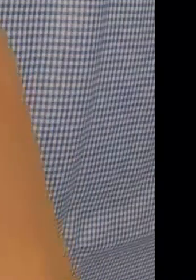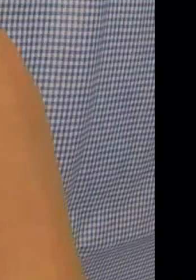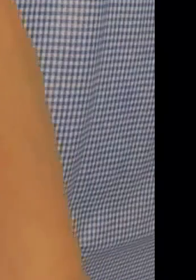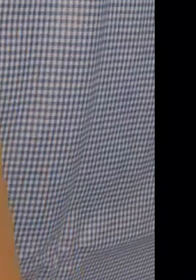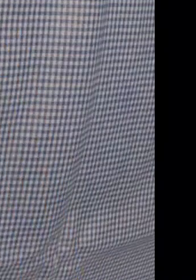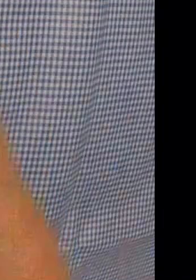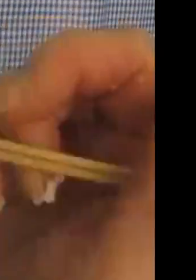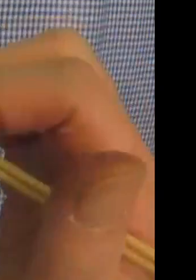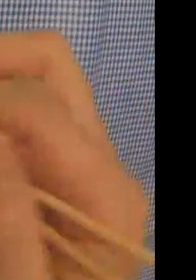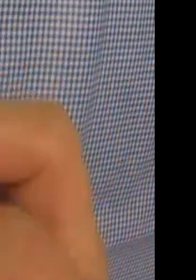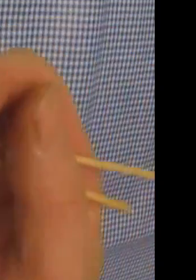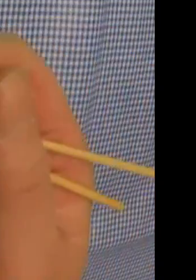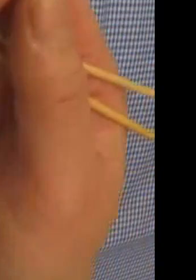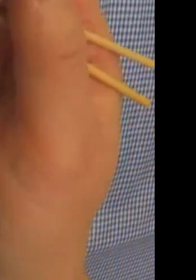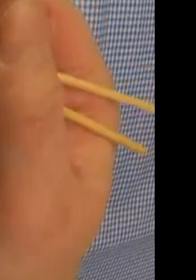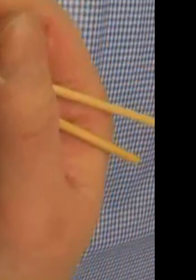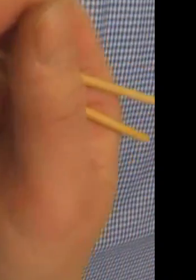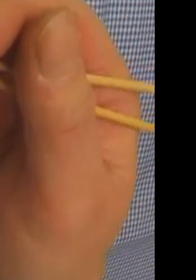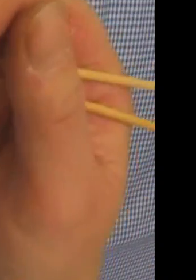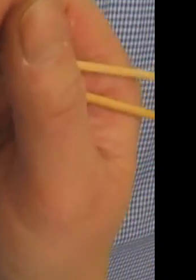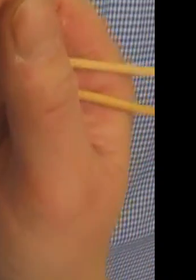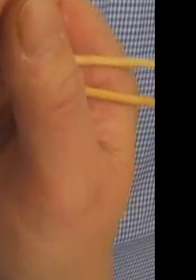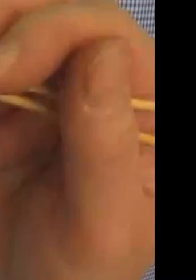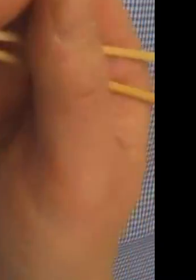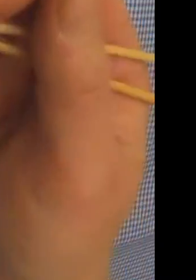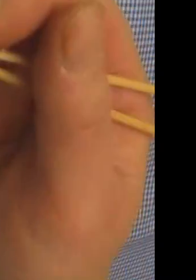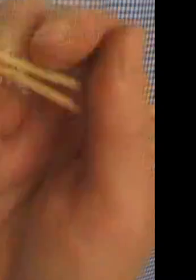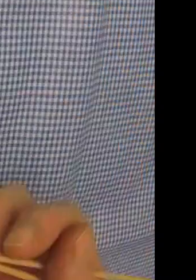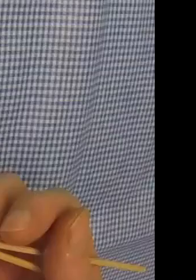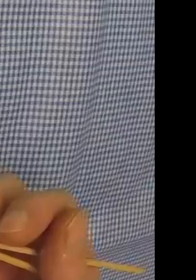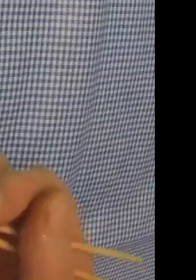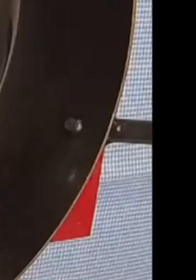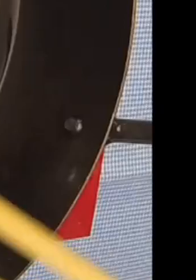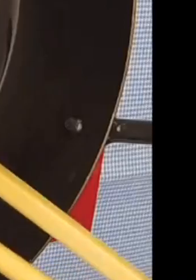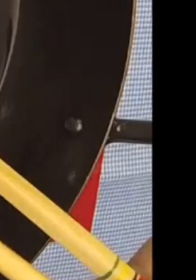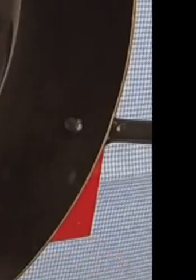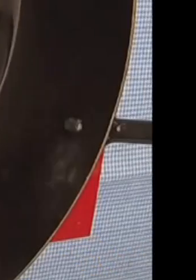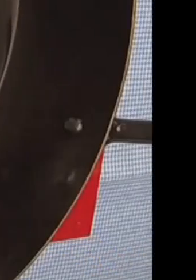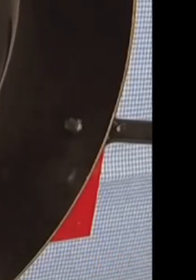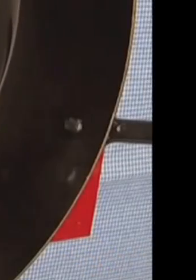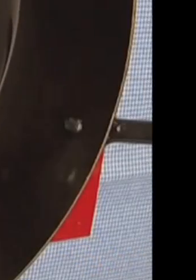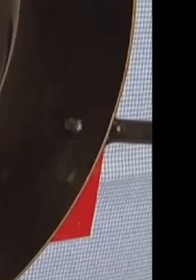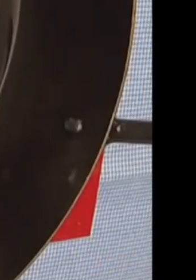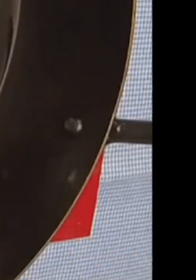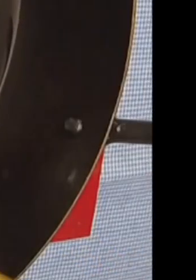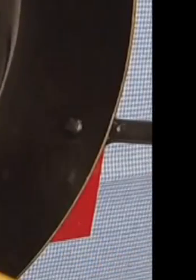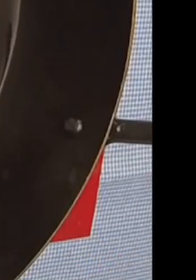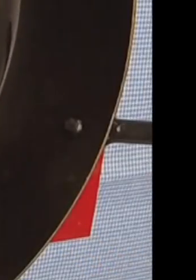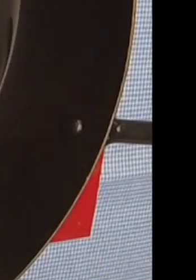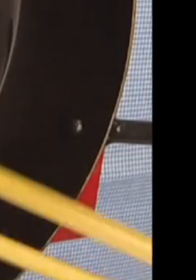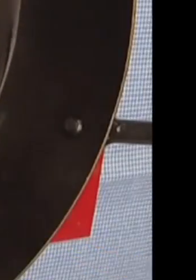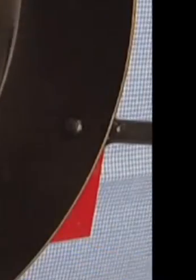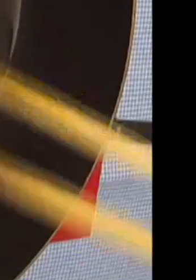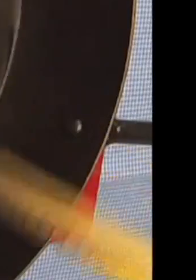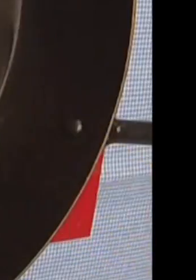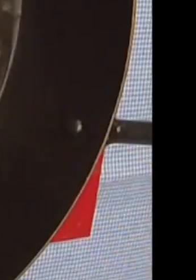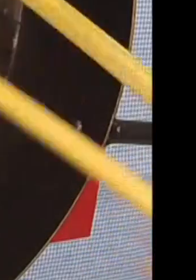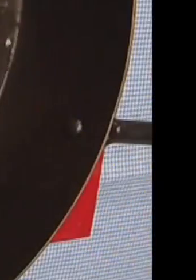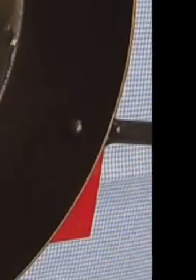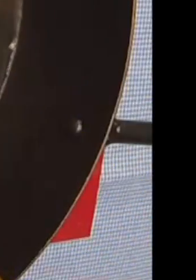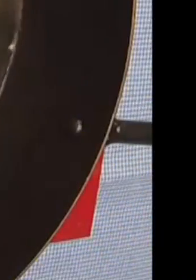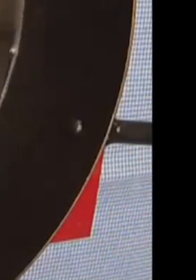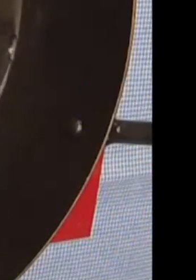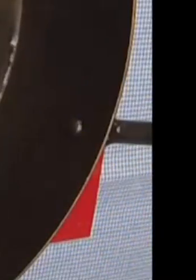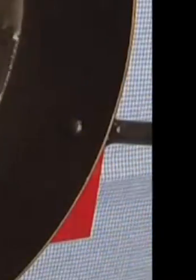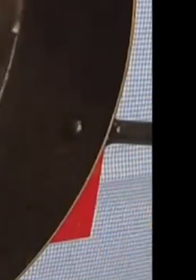新挽き粉をつけます。目の周りの粒を外します。中温に熱した油にスイタクワイを